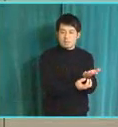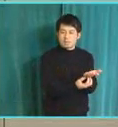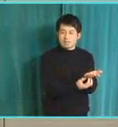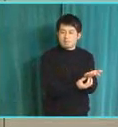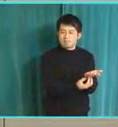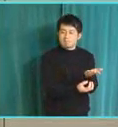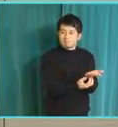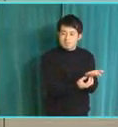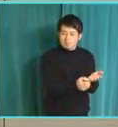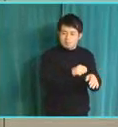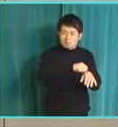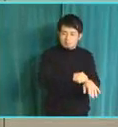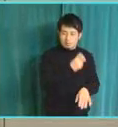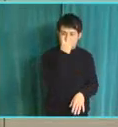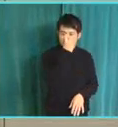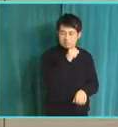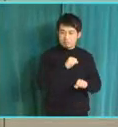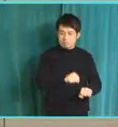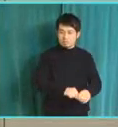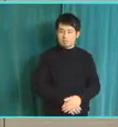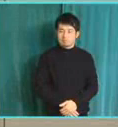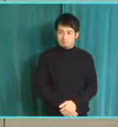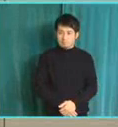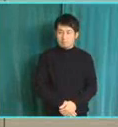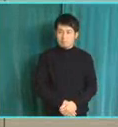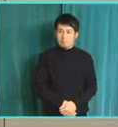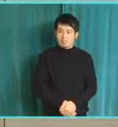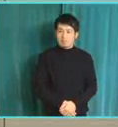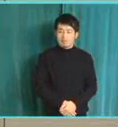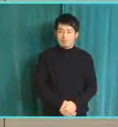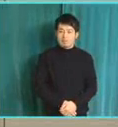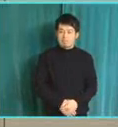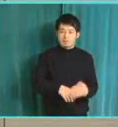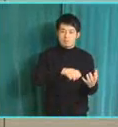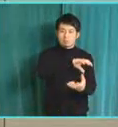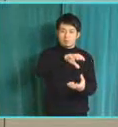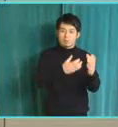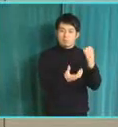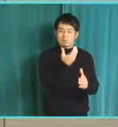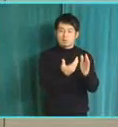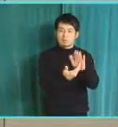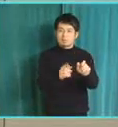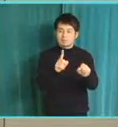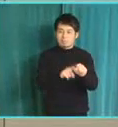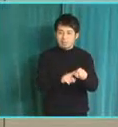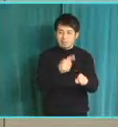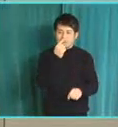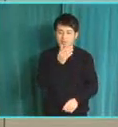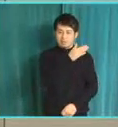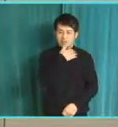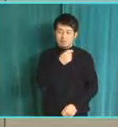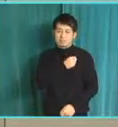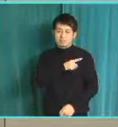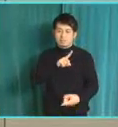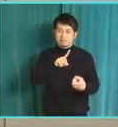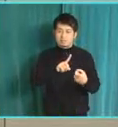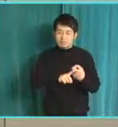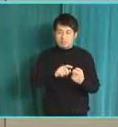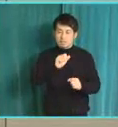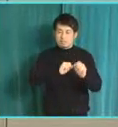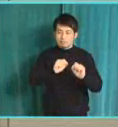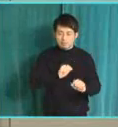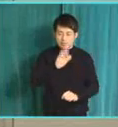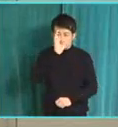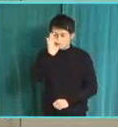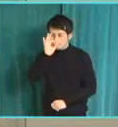ういったところも厳しくチェックさせていただいて、せっかく楽しい場ですので、そういった事故がないようにっていうのも委員会主体で動